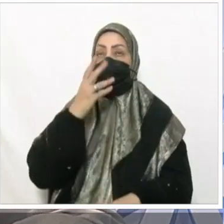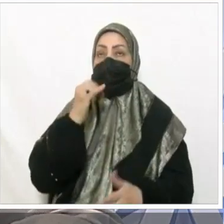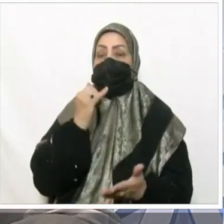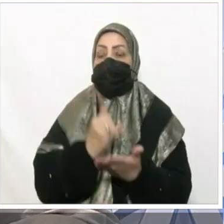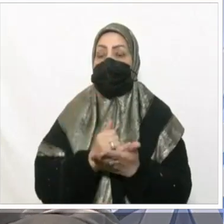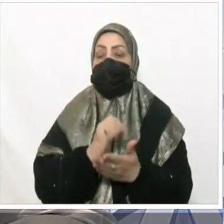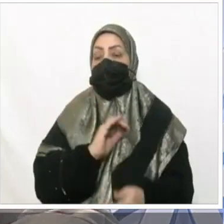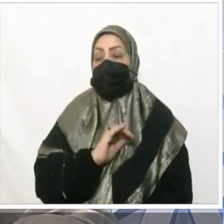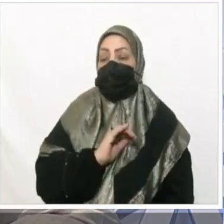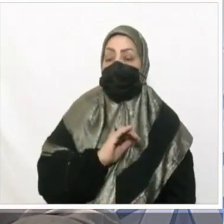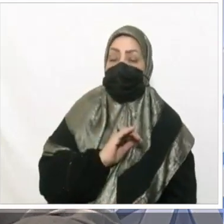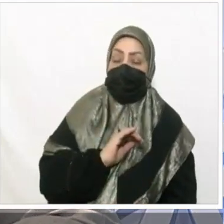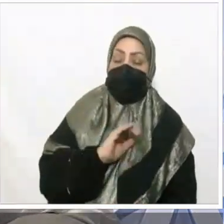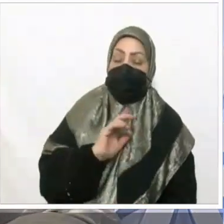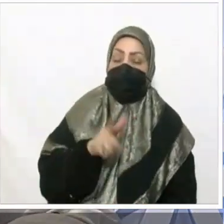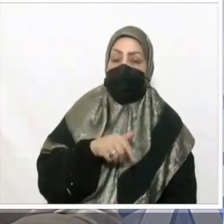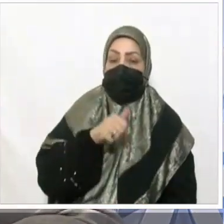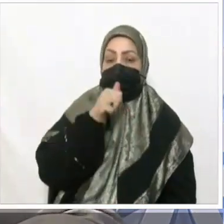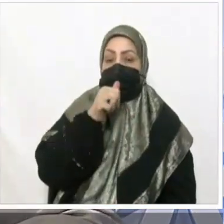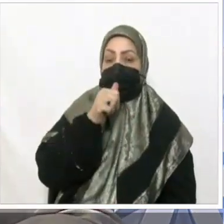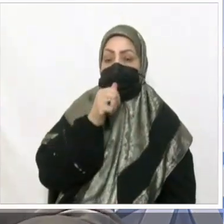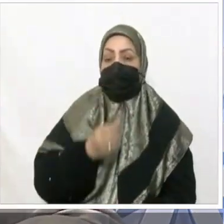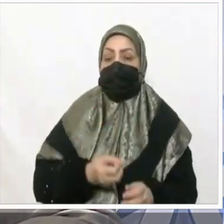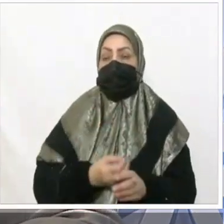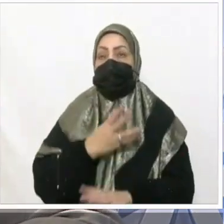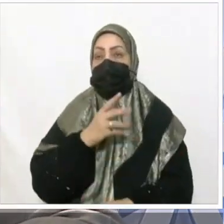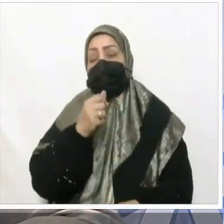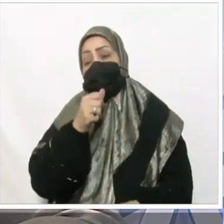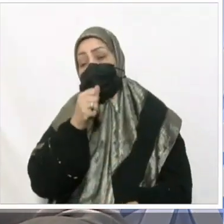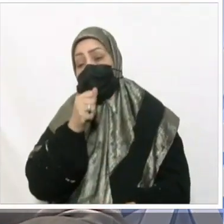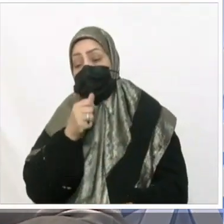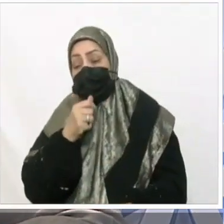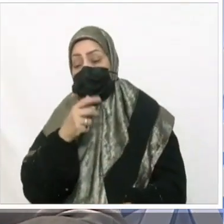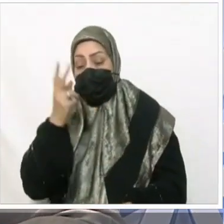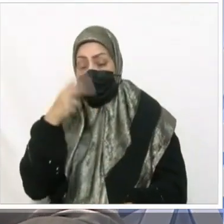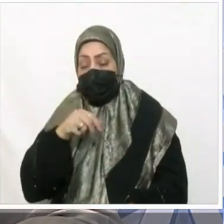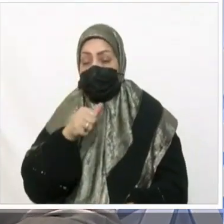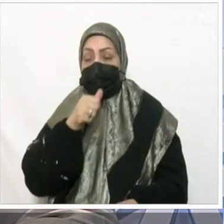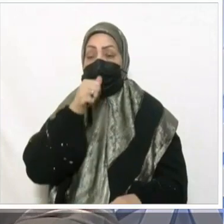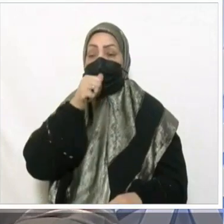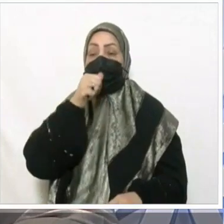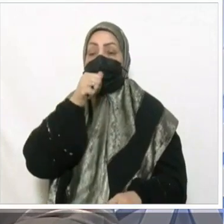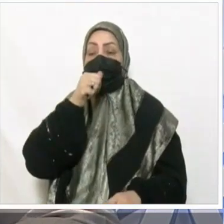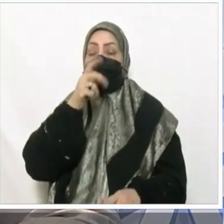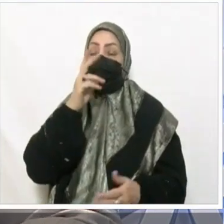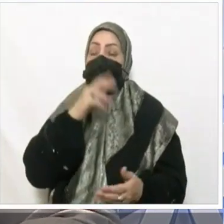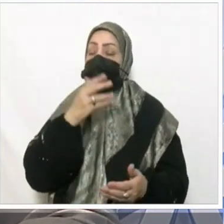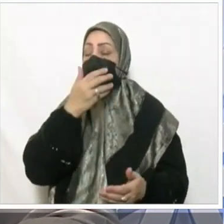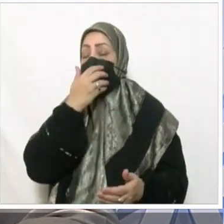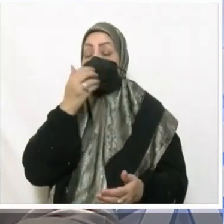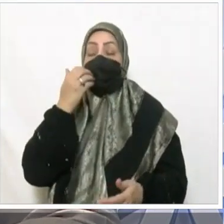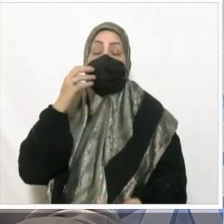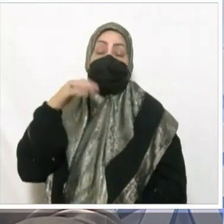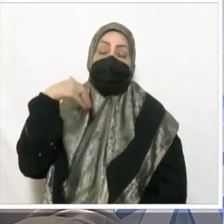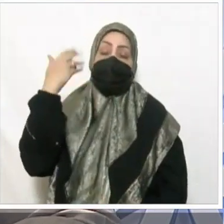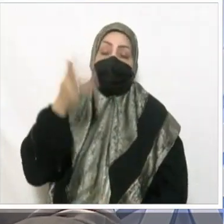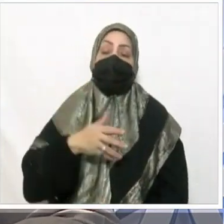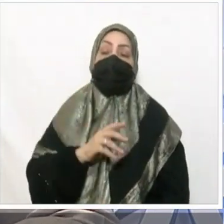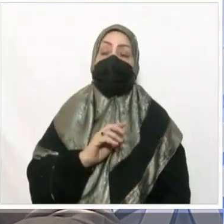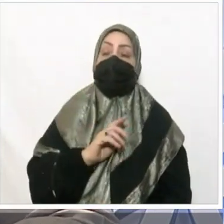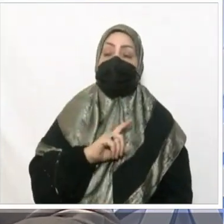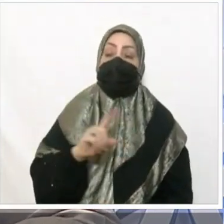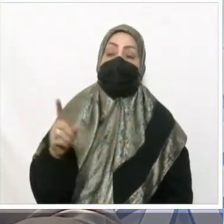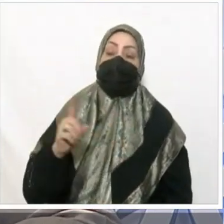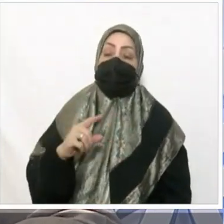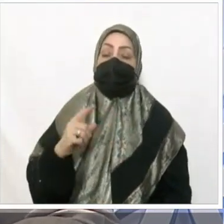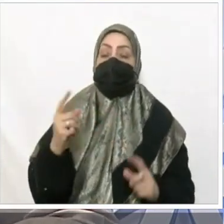الفجر الصادق، كلا القضاء بيقضي لا محالة. أما الكفارة فالأمر فيها مختلف، هل يعرف الحكم أو لا يعرف،